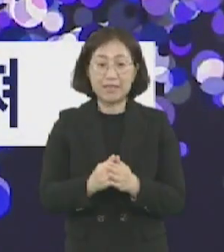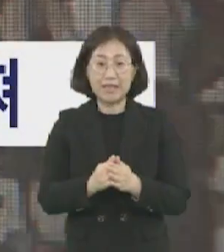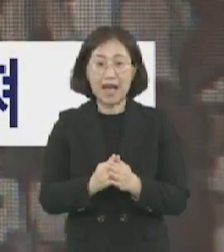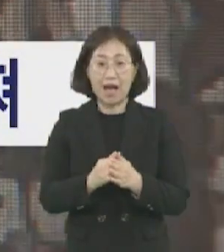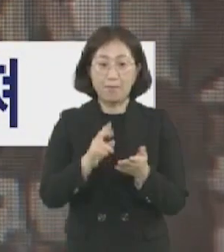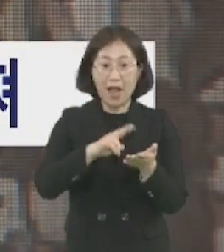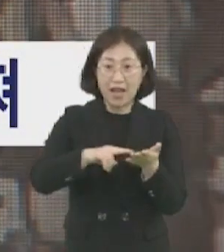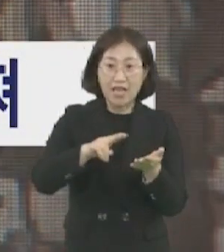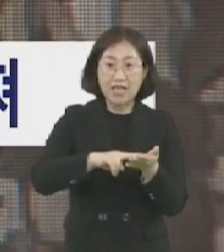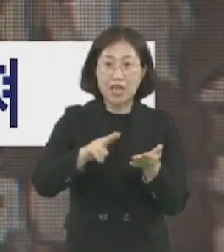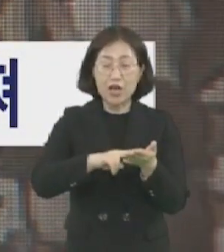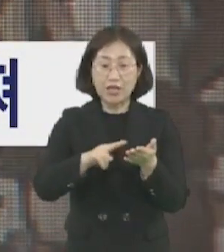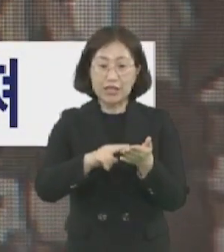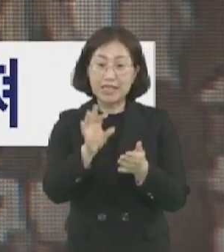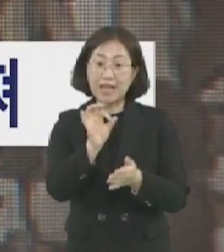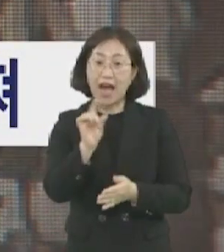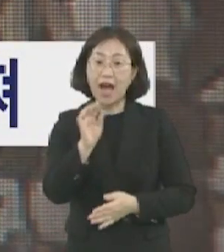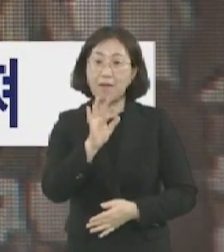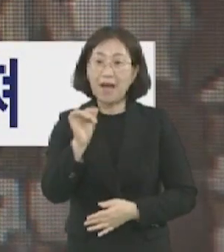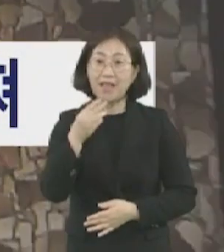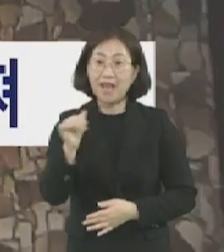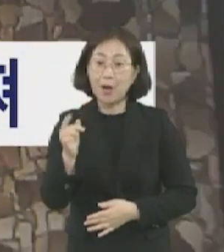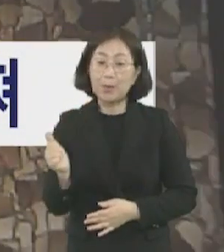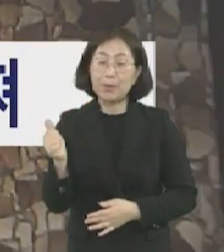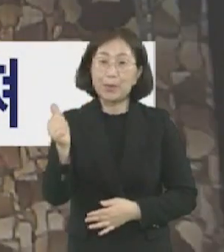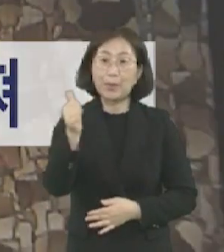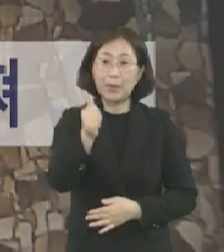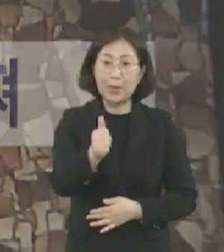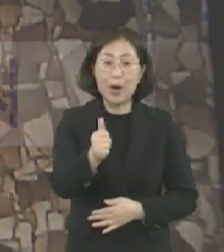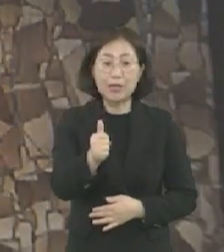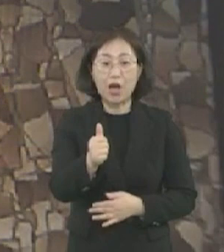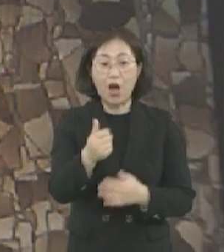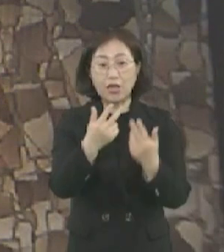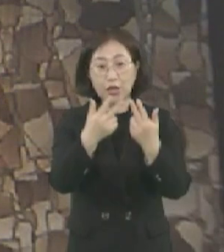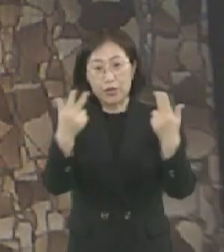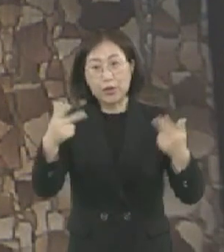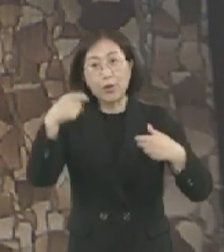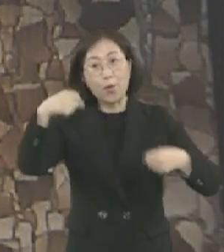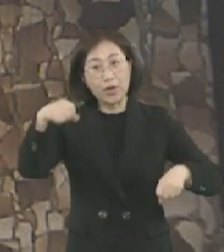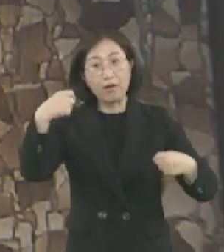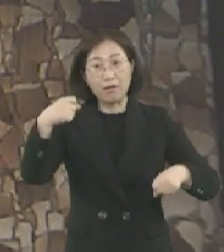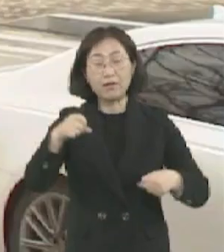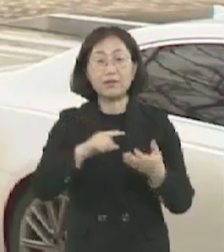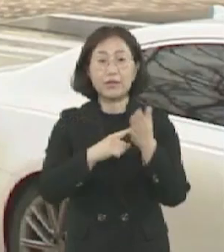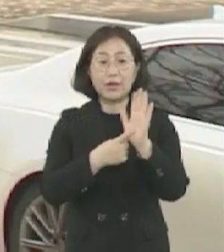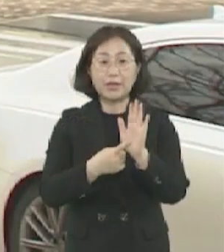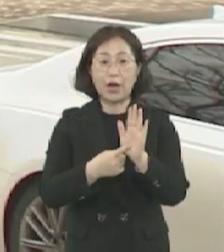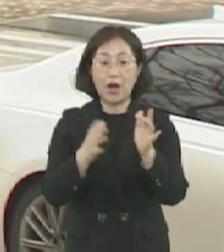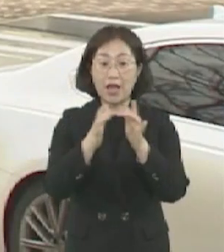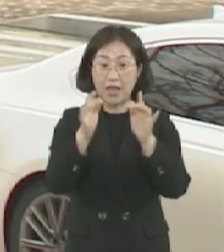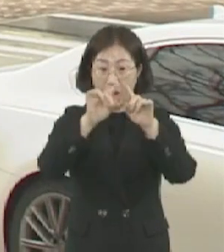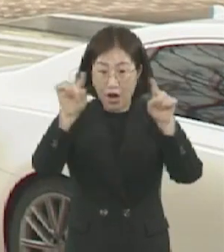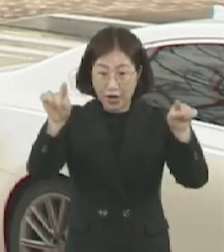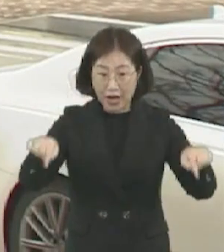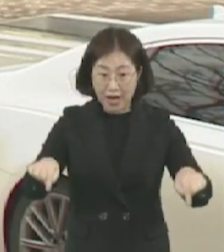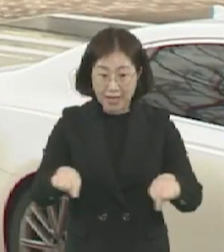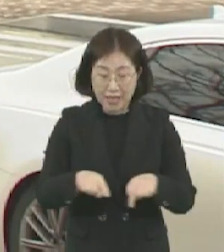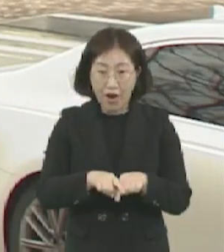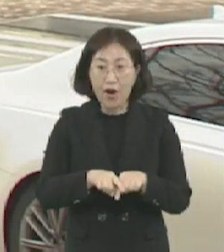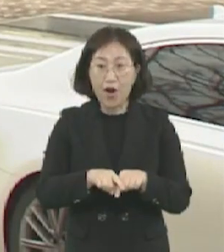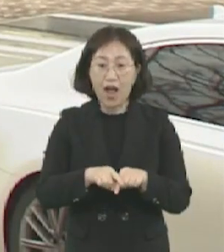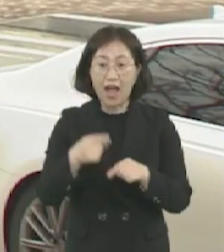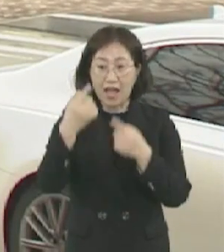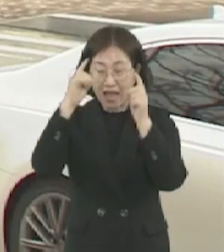애니메이션 캐릭터인 아바타가 가상 공간에서 전시와 공연을 하는 겁니다. 가상 공간에 실현된 대학